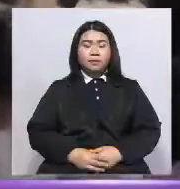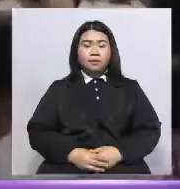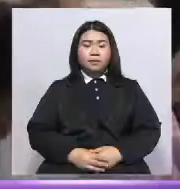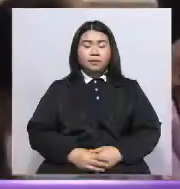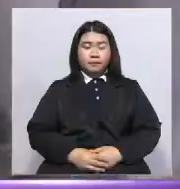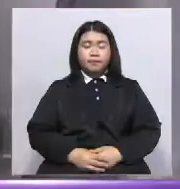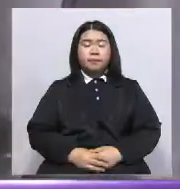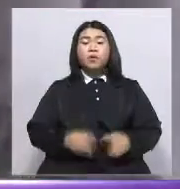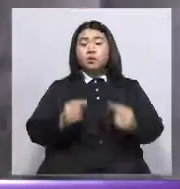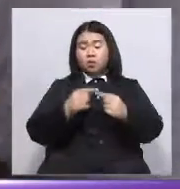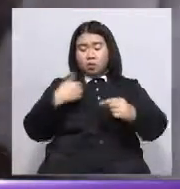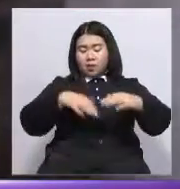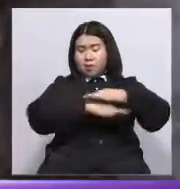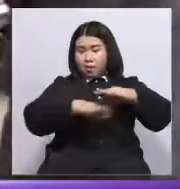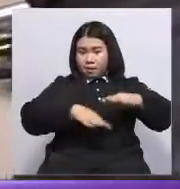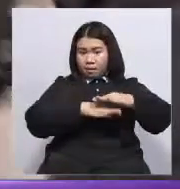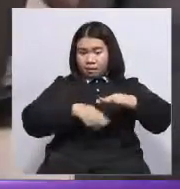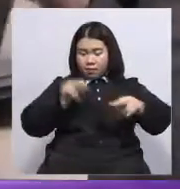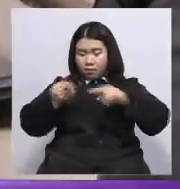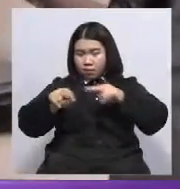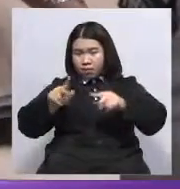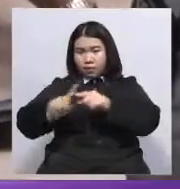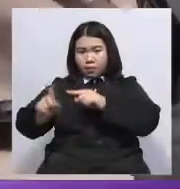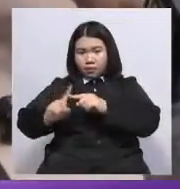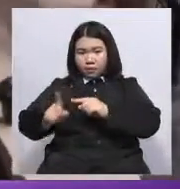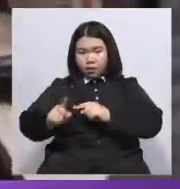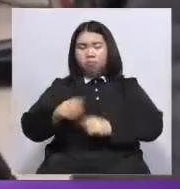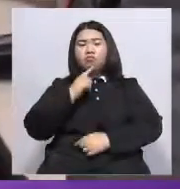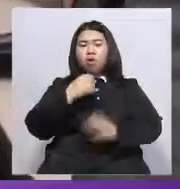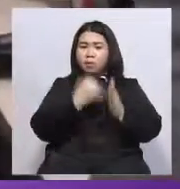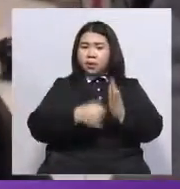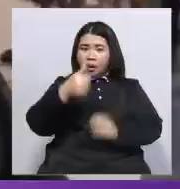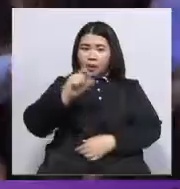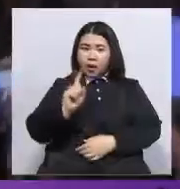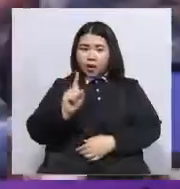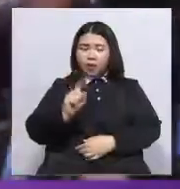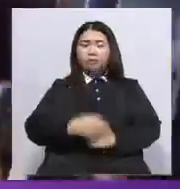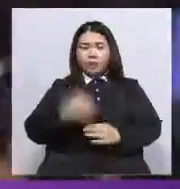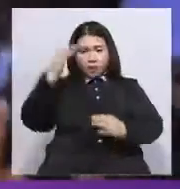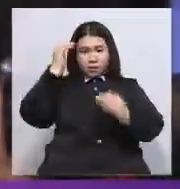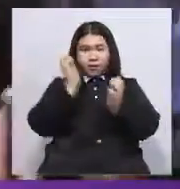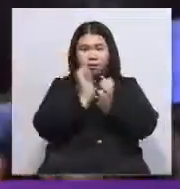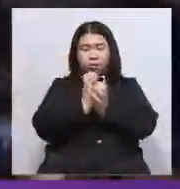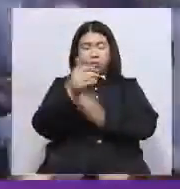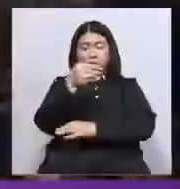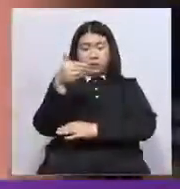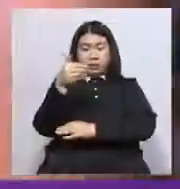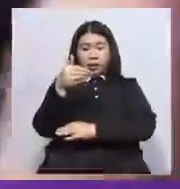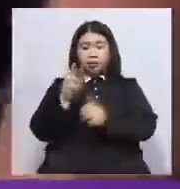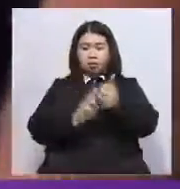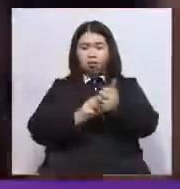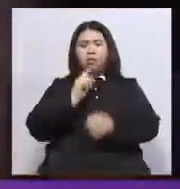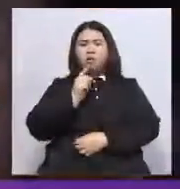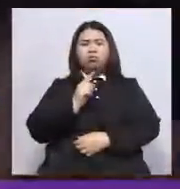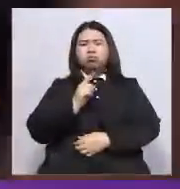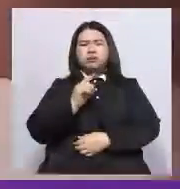สำหรับพยานหลักฐานตอนนี้ที่จะสามารถเอาผิดนายเปรมชัยกับพวกได้หรือไม่นั้นนะคะ พลตำรวจเอกศิวราก็ระบุว่า